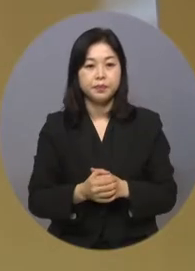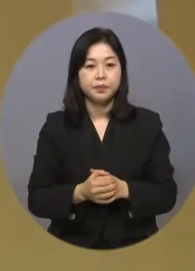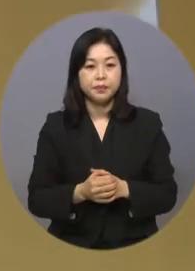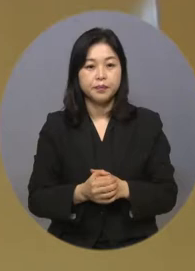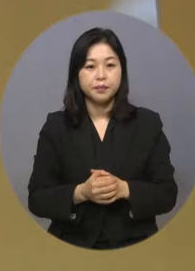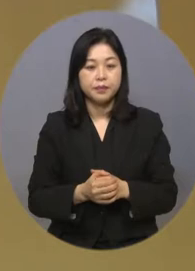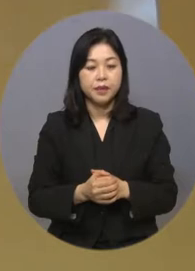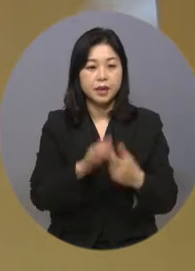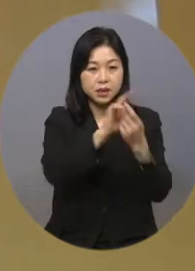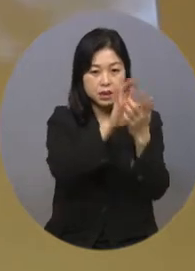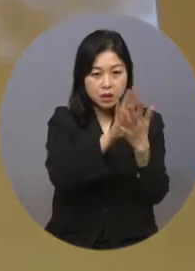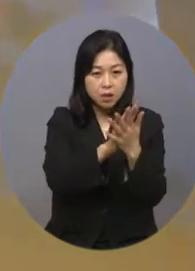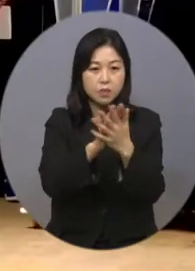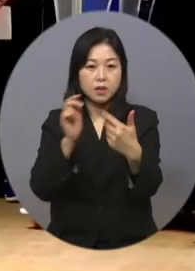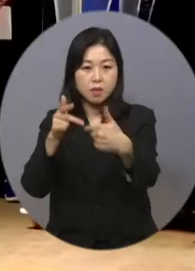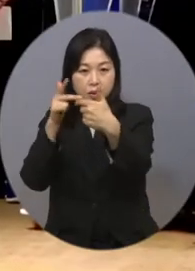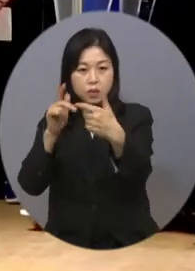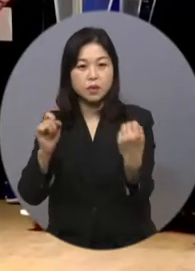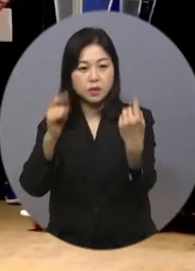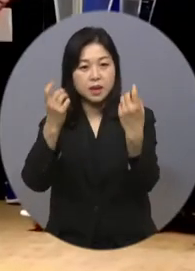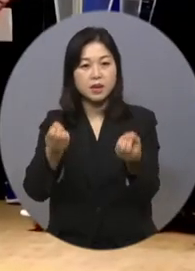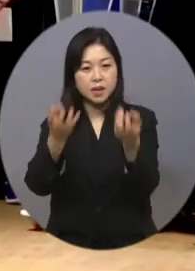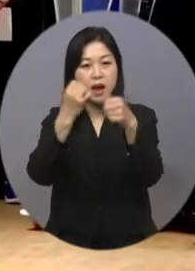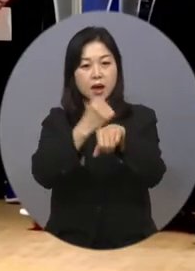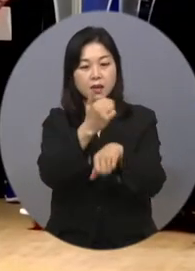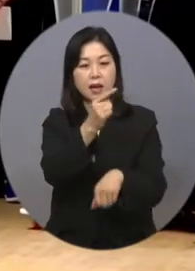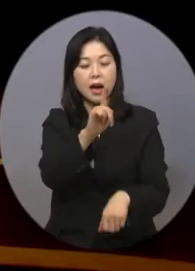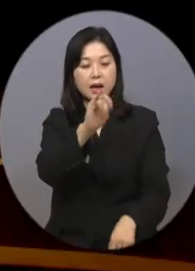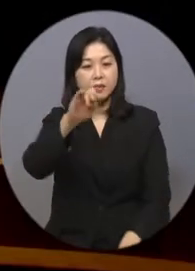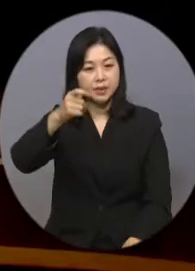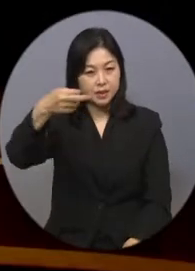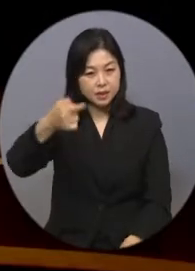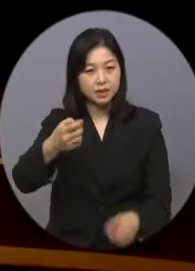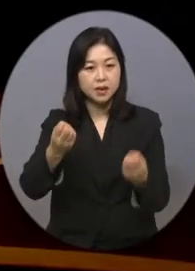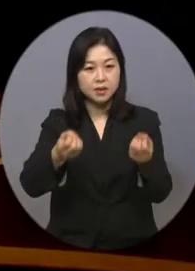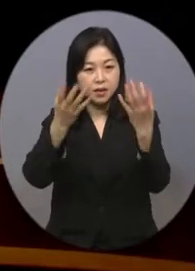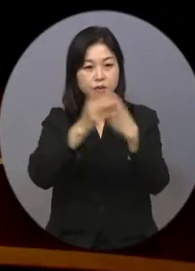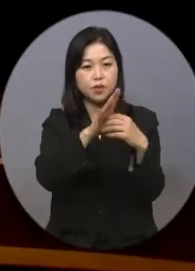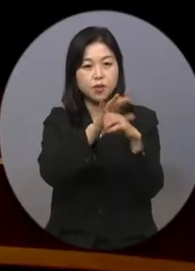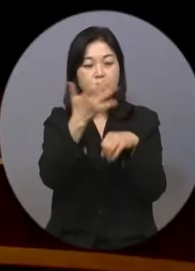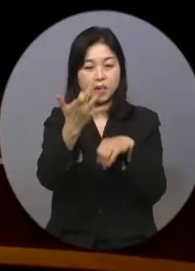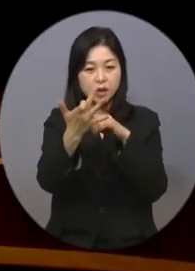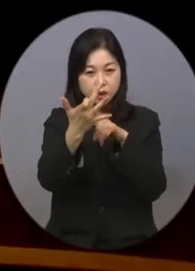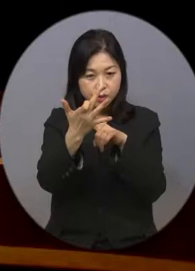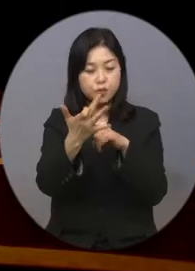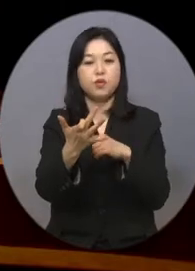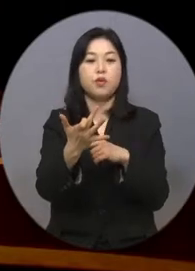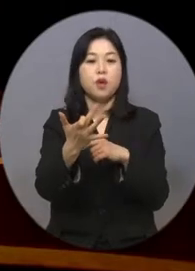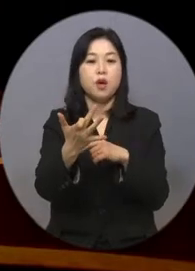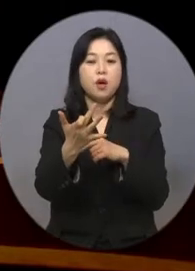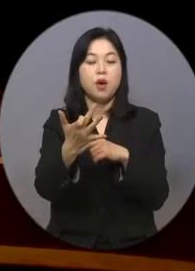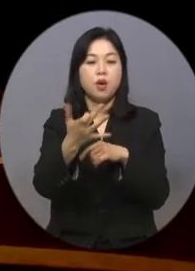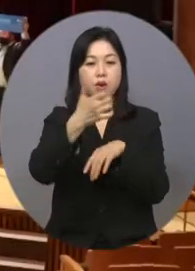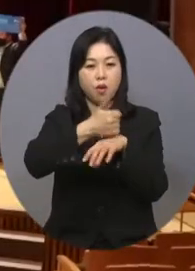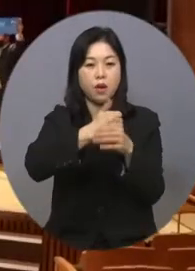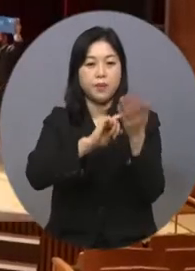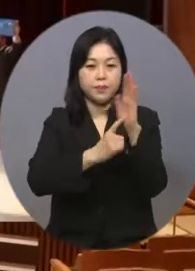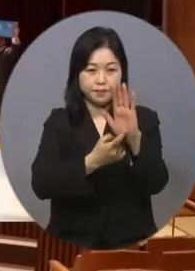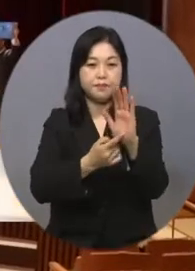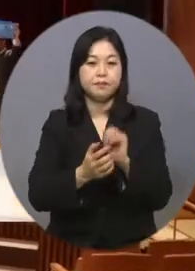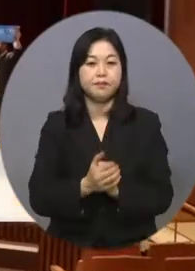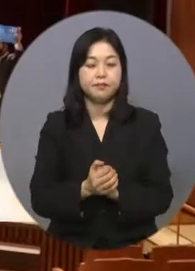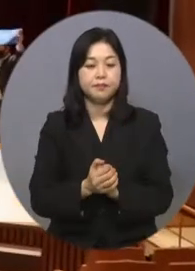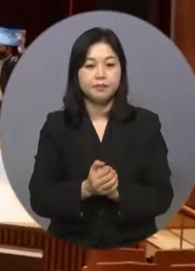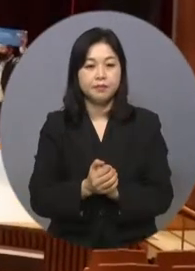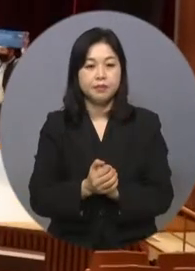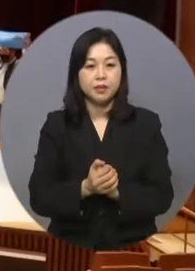온, 오프라인 동시에 행사를 진행하는 이른바 하이브리드 행사는 코로나19가 낳은 풍속도입니다.